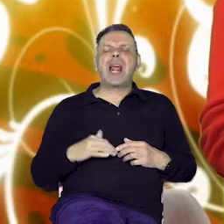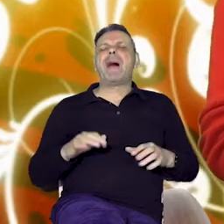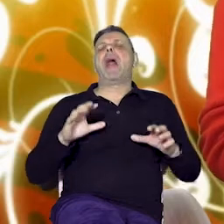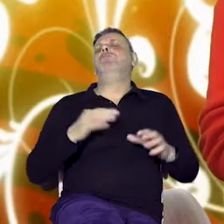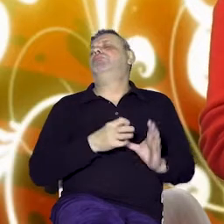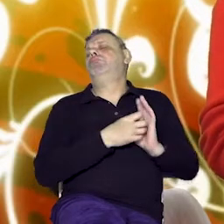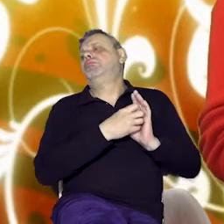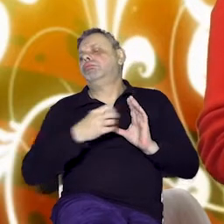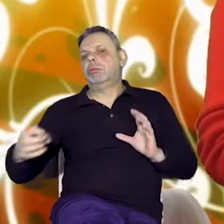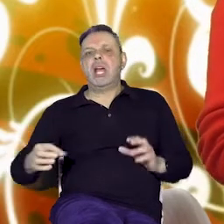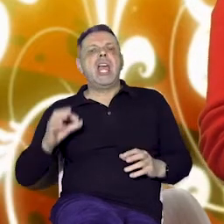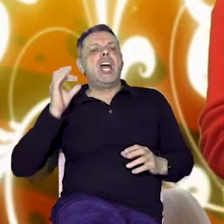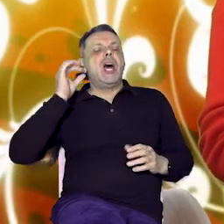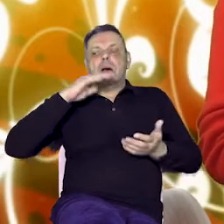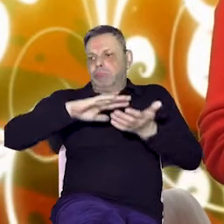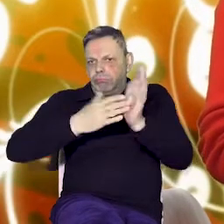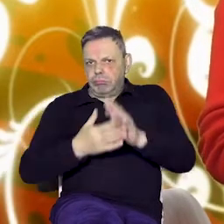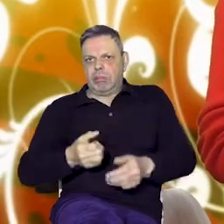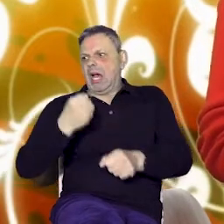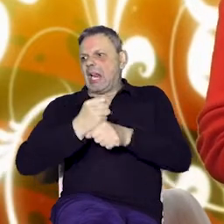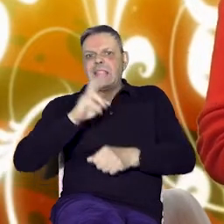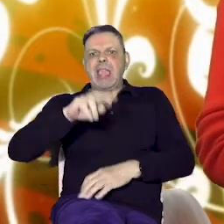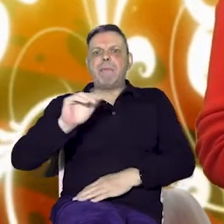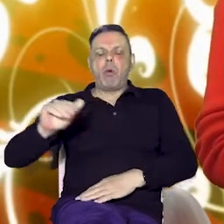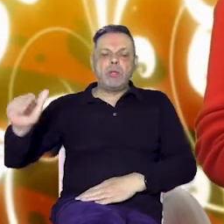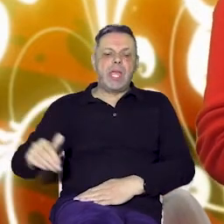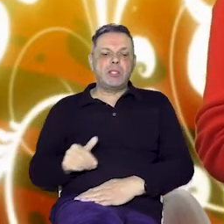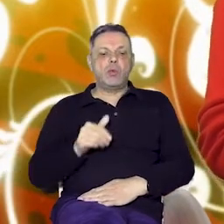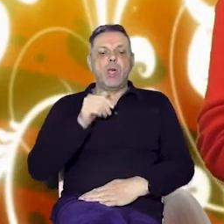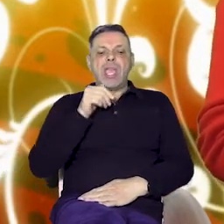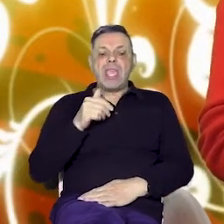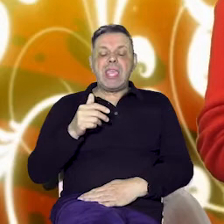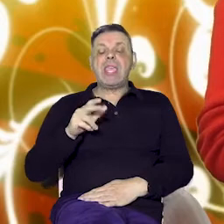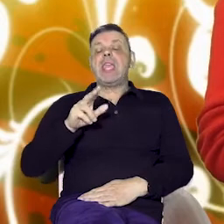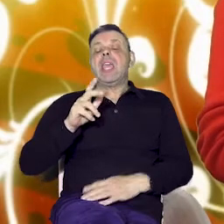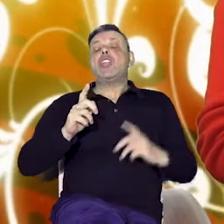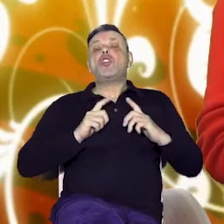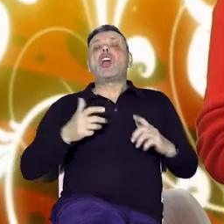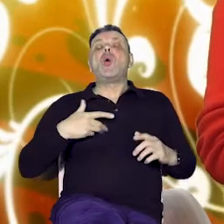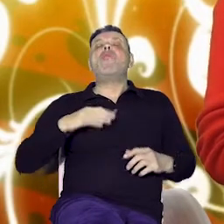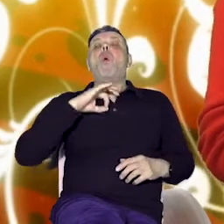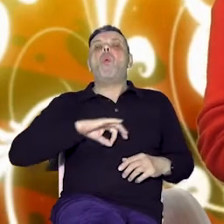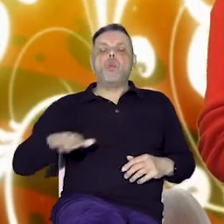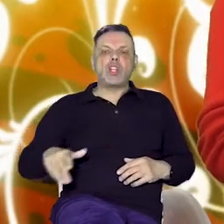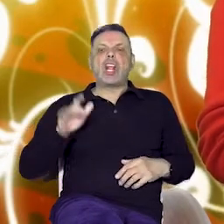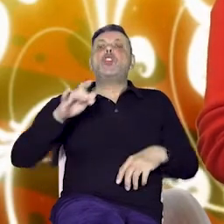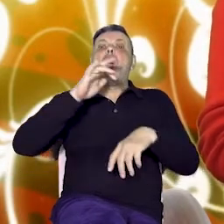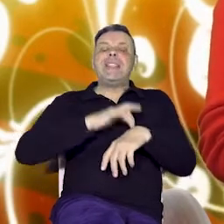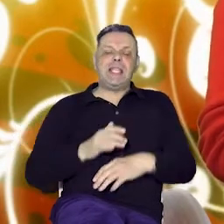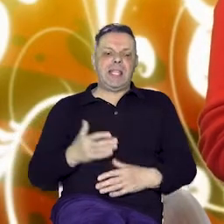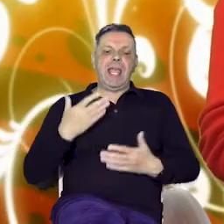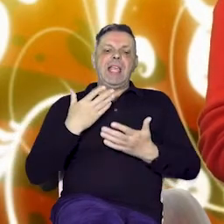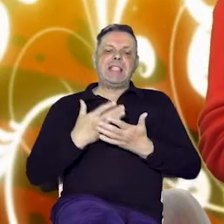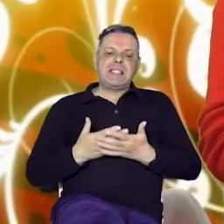desetljećima. Žene se rade, imaju djecu i dočekaju unučad. Gledajte, to je to što ste rekli kao cilj. Evo, zato